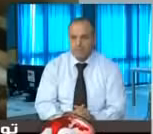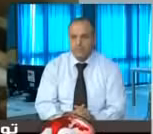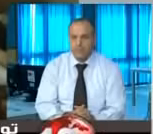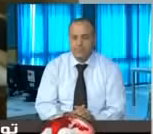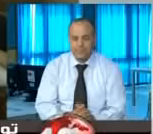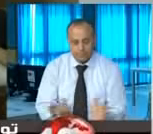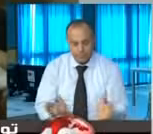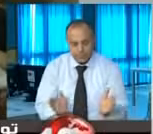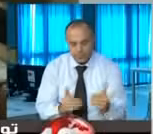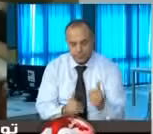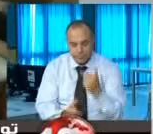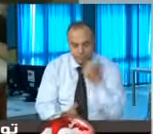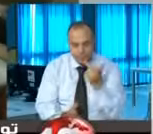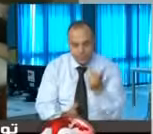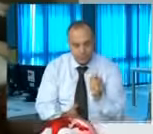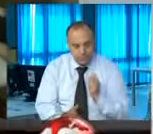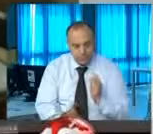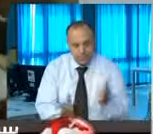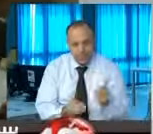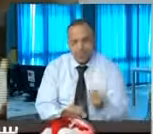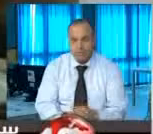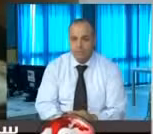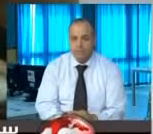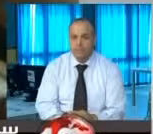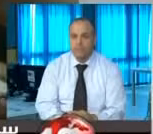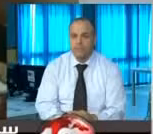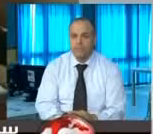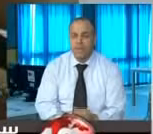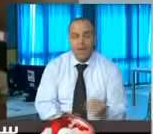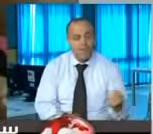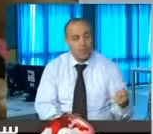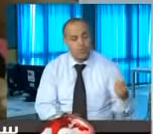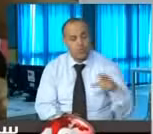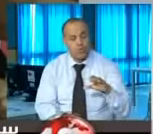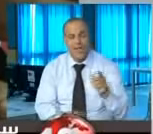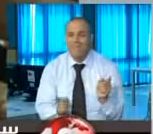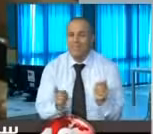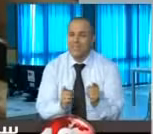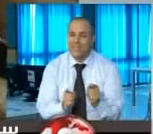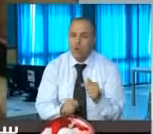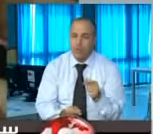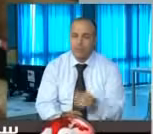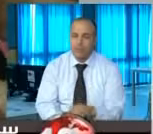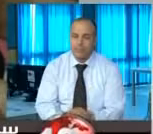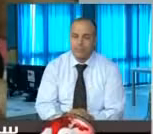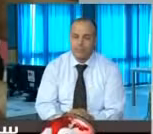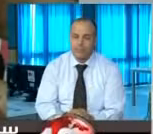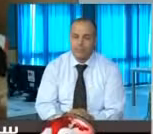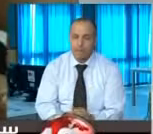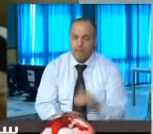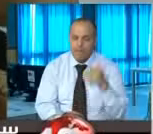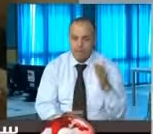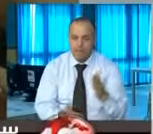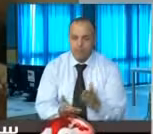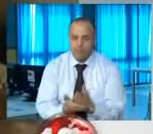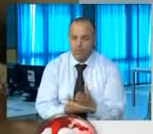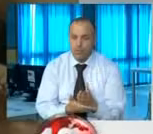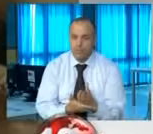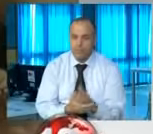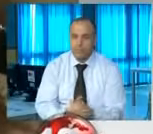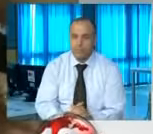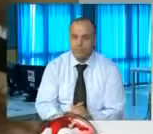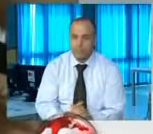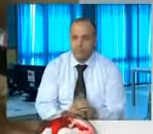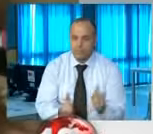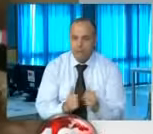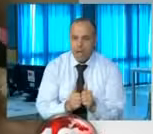صناديق هذه اللي بشكون متخصصة إلى تمويل المشاريع الصغرى، اللي هي بشكون يعني مشاريع مع